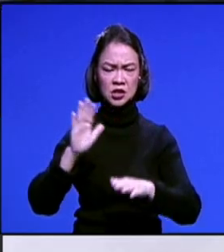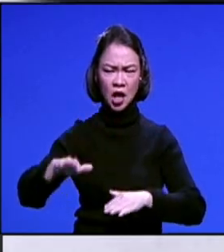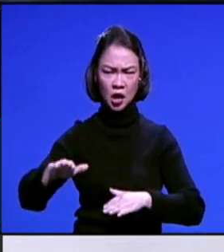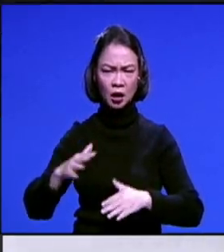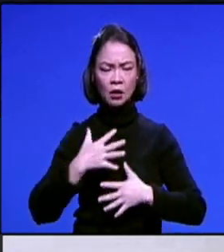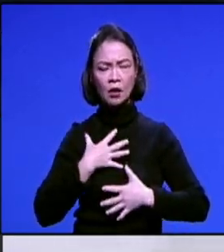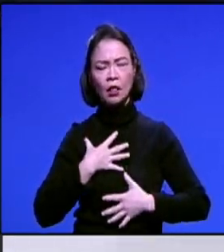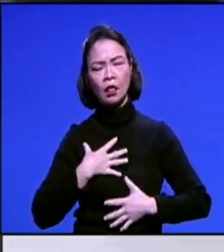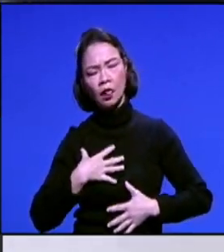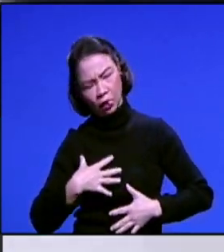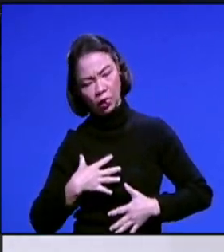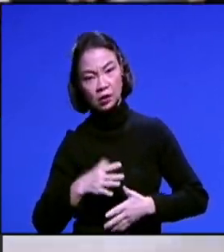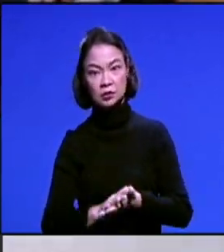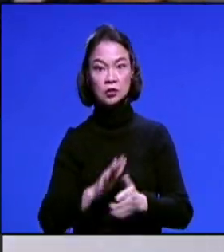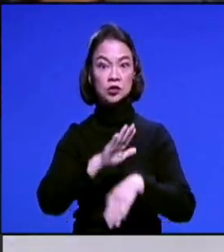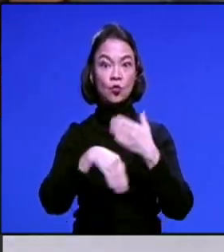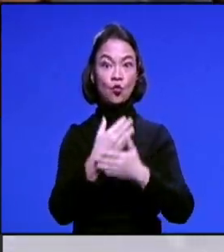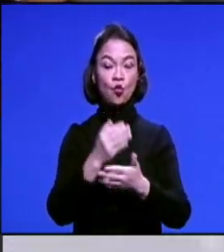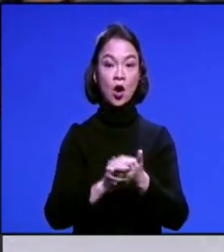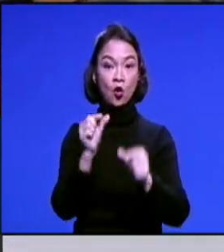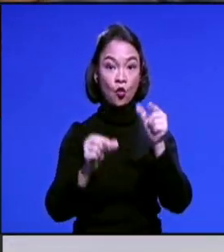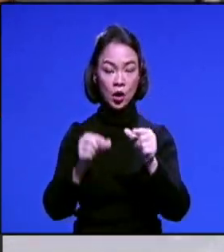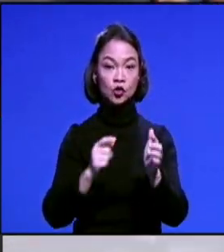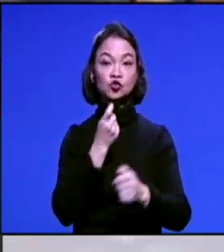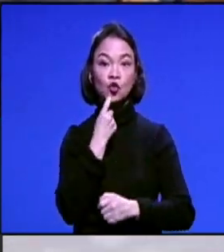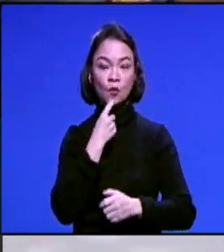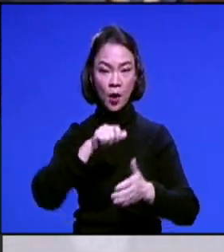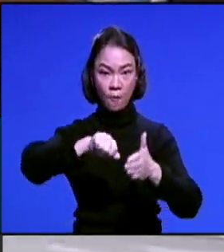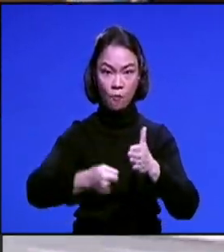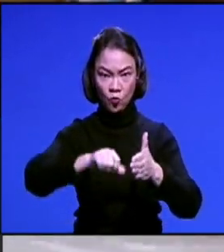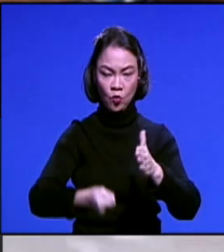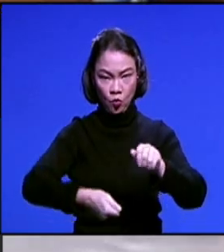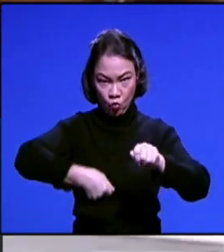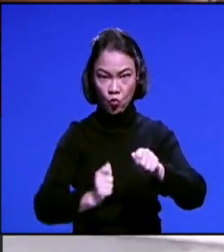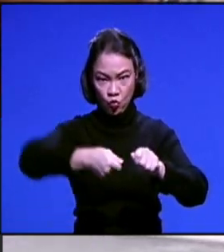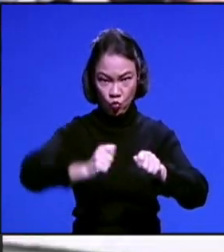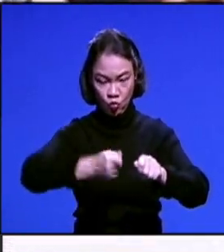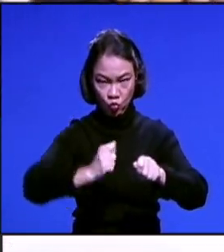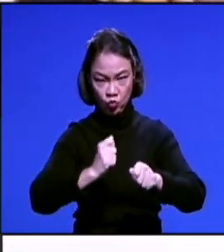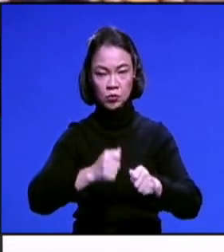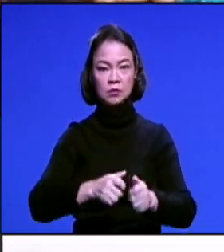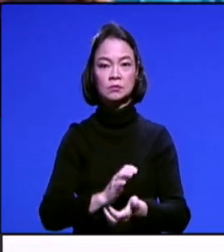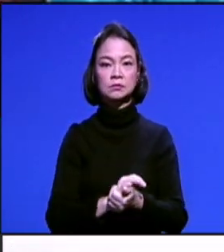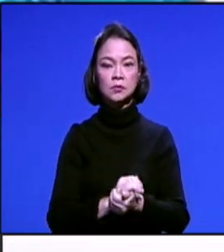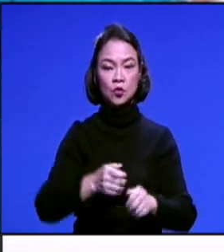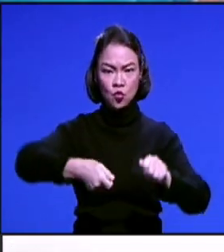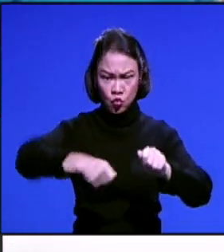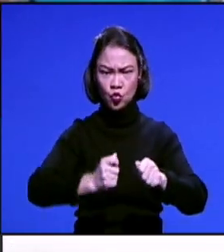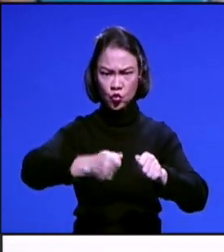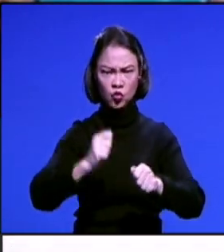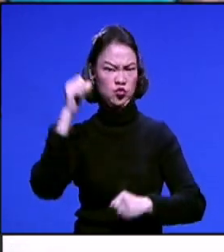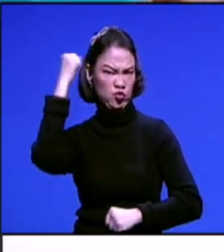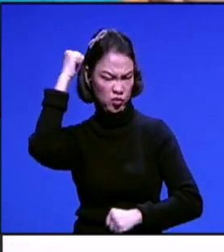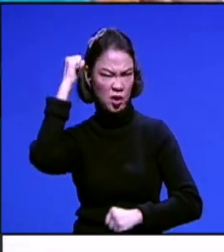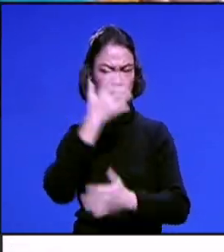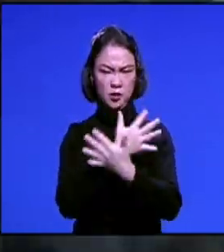warga berusaha petugas parkir berupaya membuka paksa kunci kendaraan dengan cara mencongkel kaca. Upaya congkel kaca tidak berhasil,